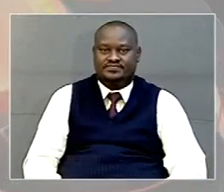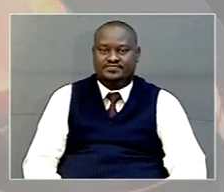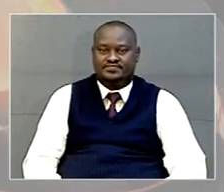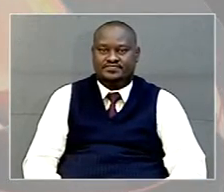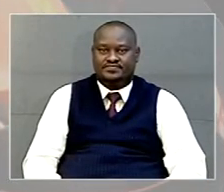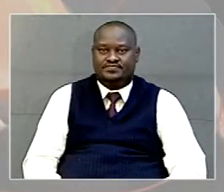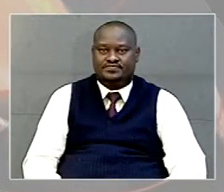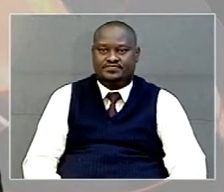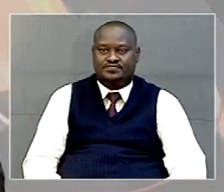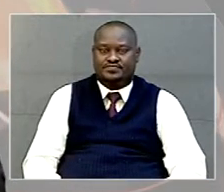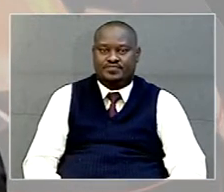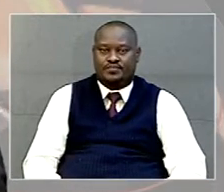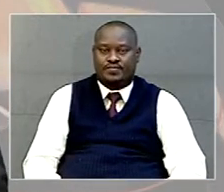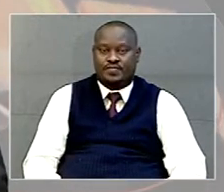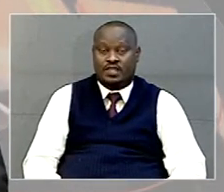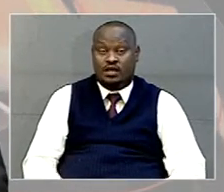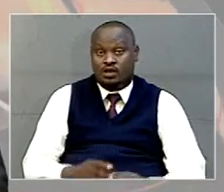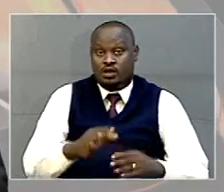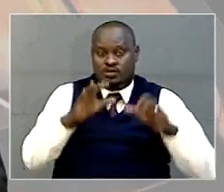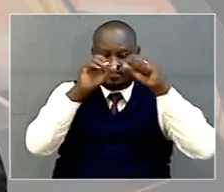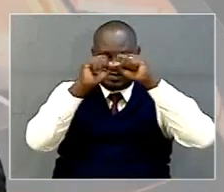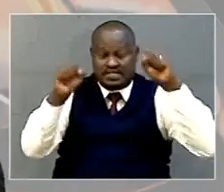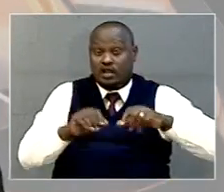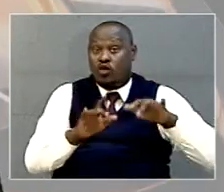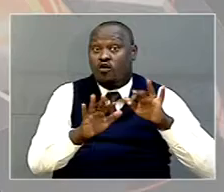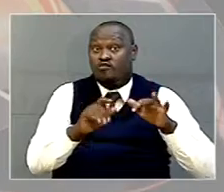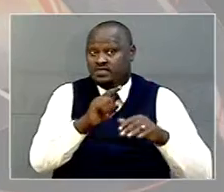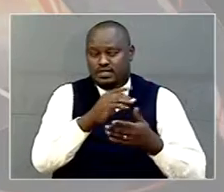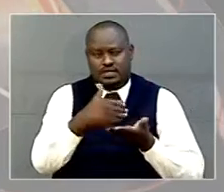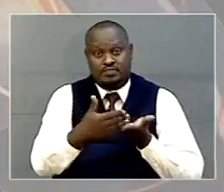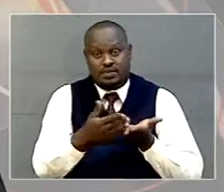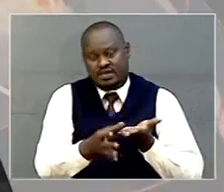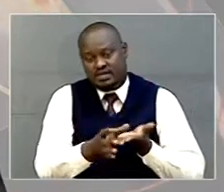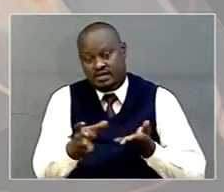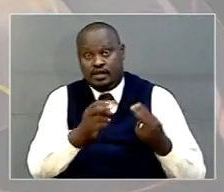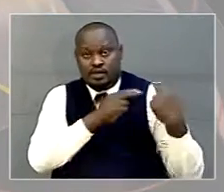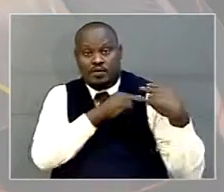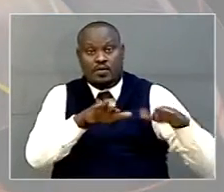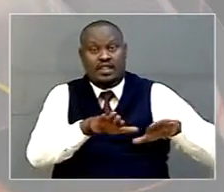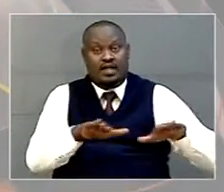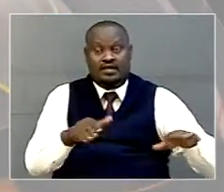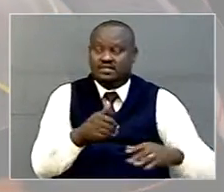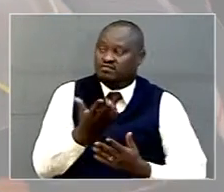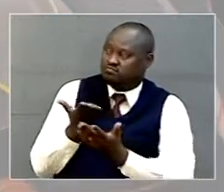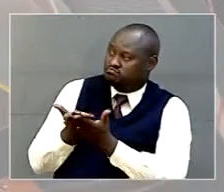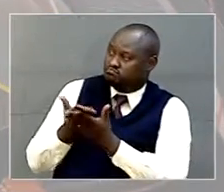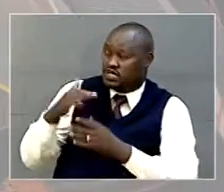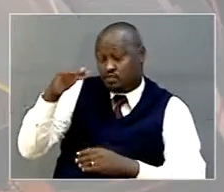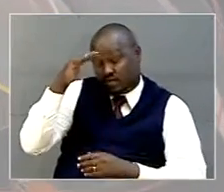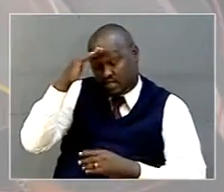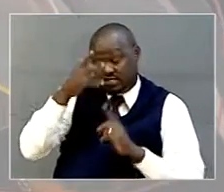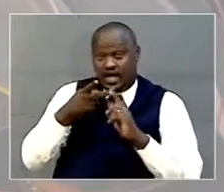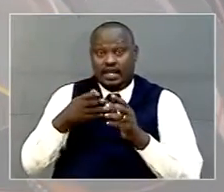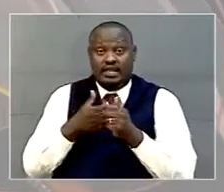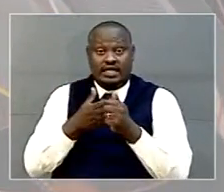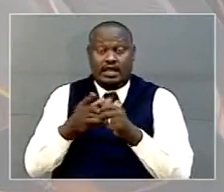Kakakiiko ak'ebyettaka okuva mu yafeesi y'omukulembeze w'eggwanga ng'akakulemberwamu Edward Ochen kalagidde poliisi awamu n'abakulembeze mu Town Council